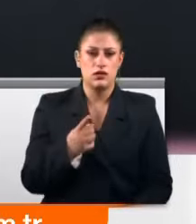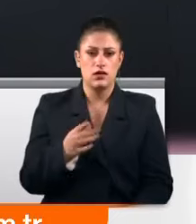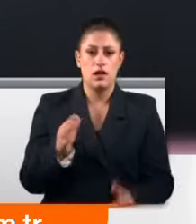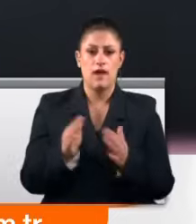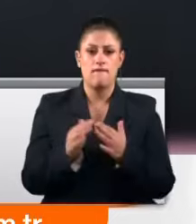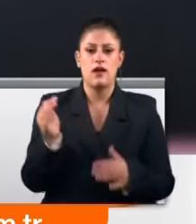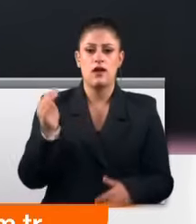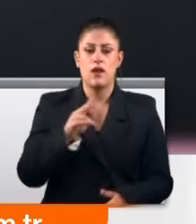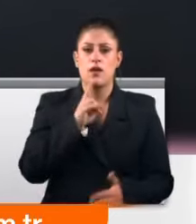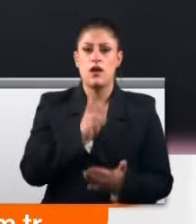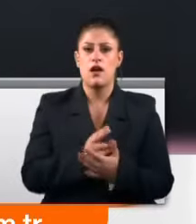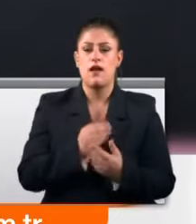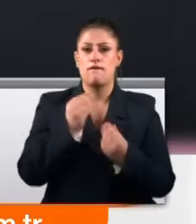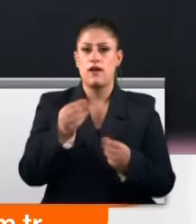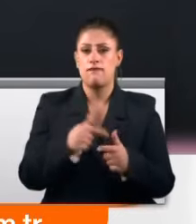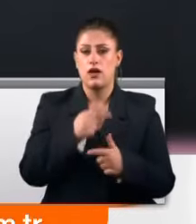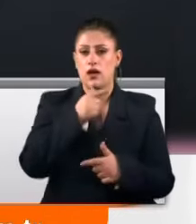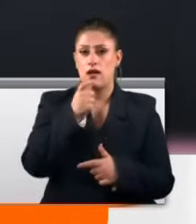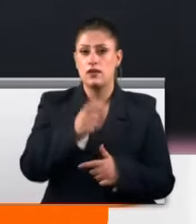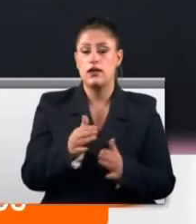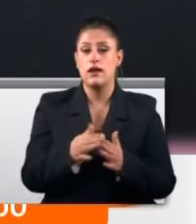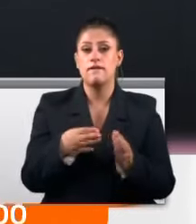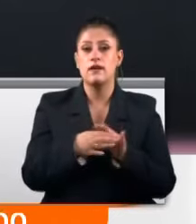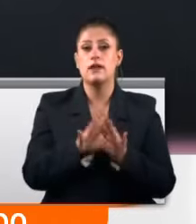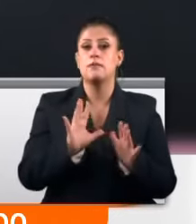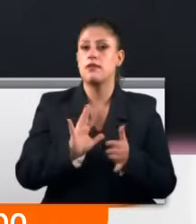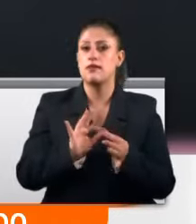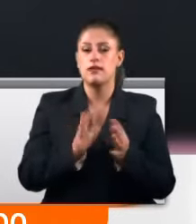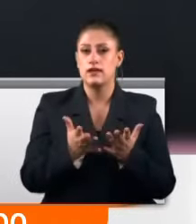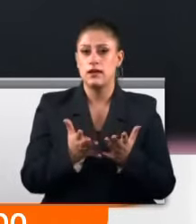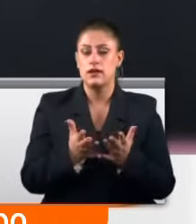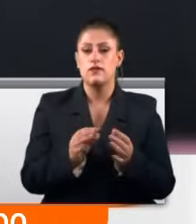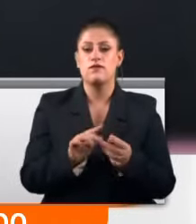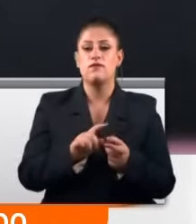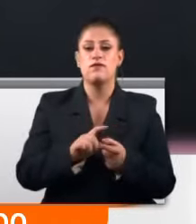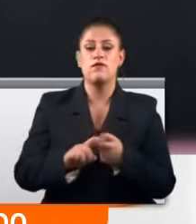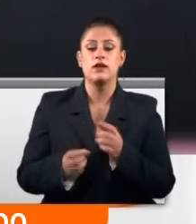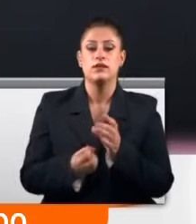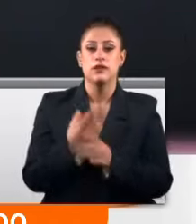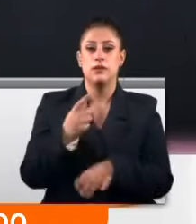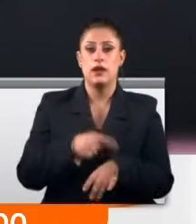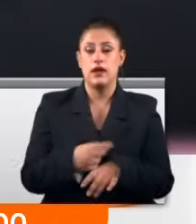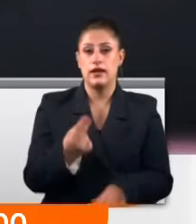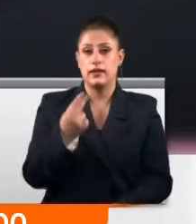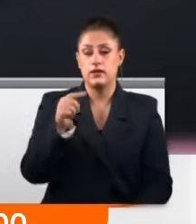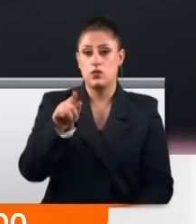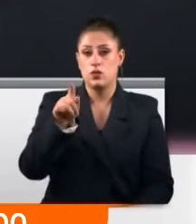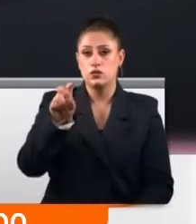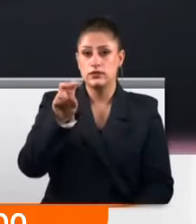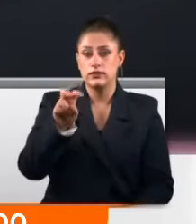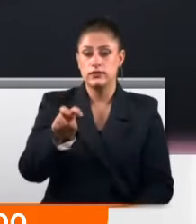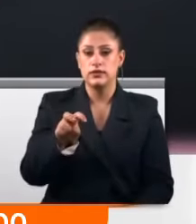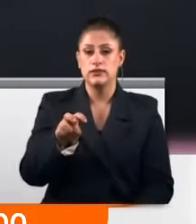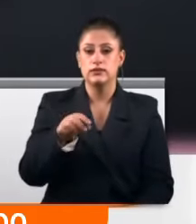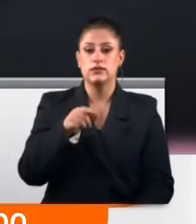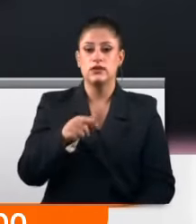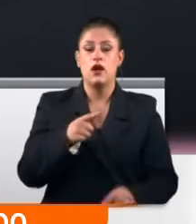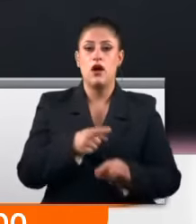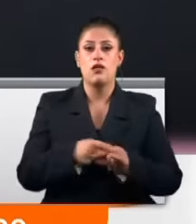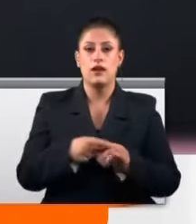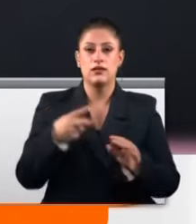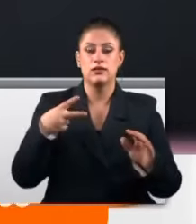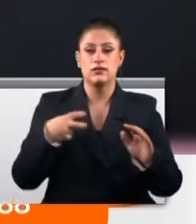gelmeye karar veren Fatih niye eve giremedi? Ve sabah saat 7.18'de Halkalı Tren